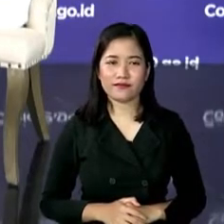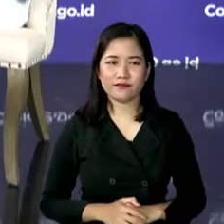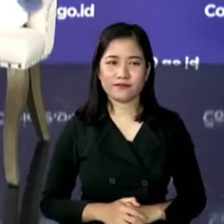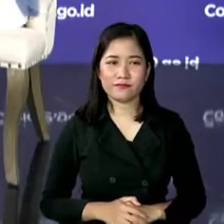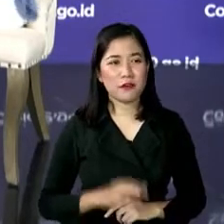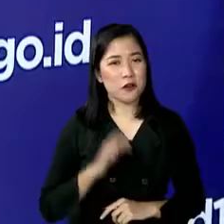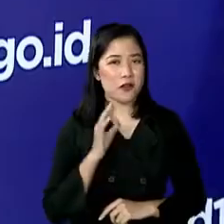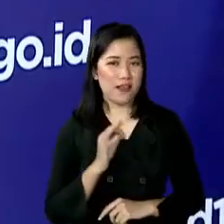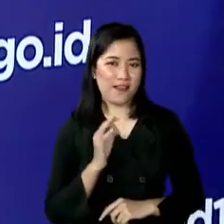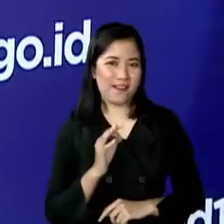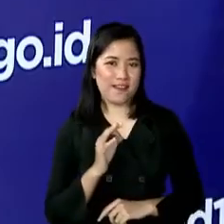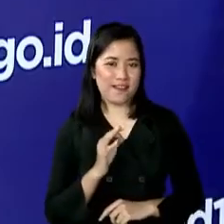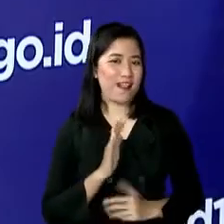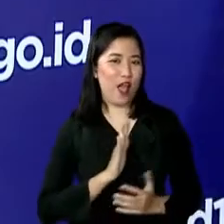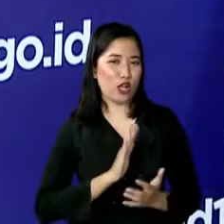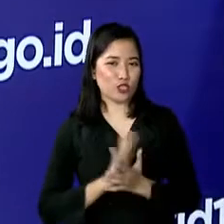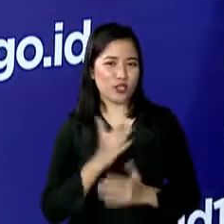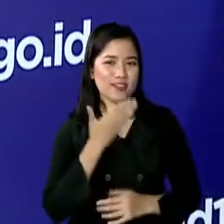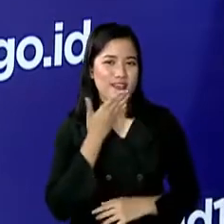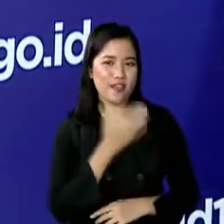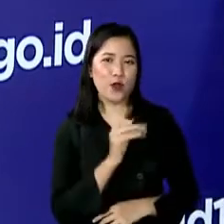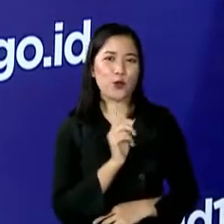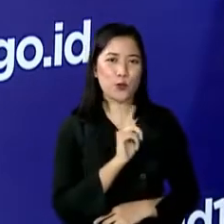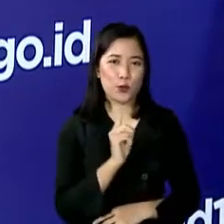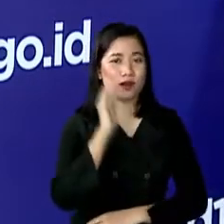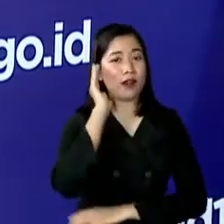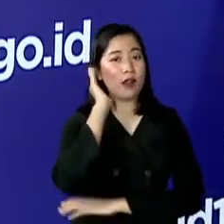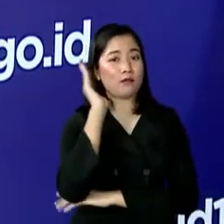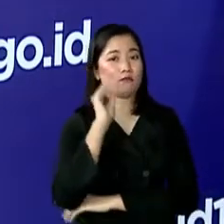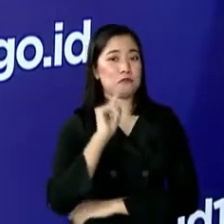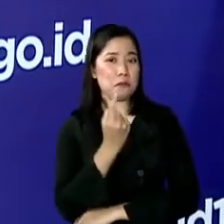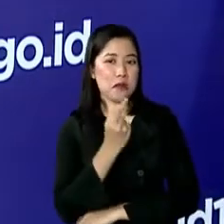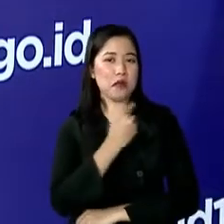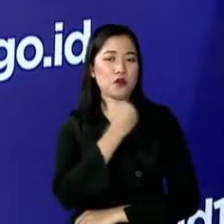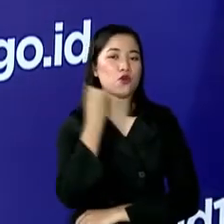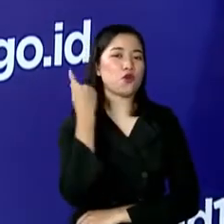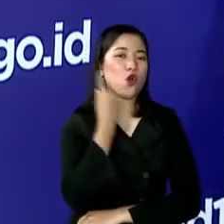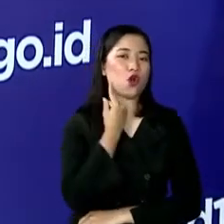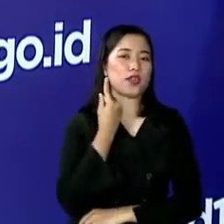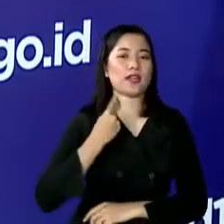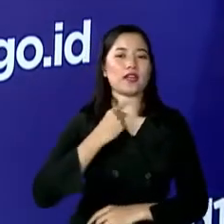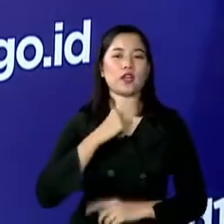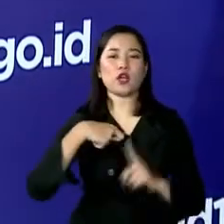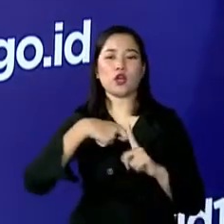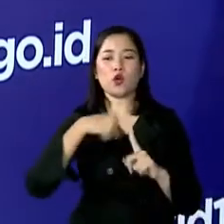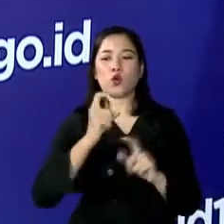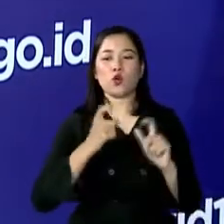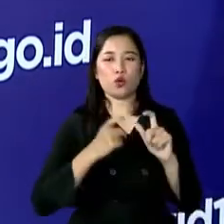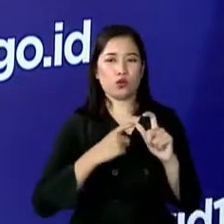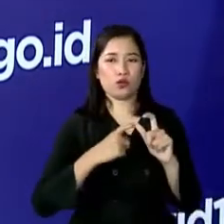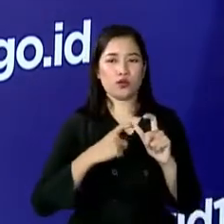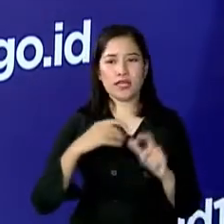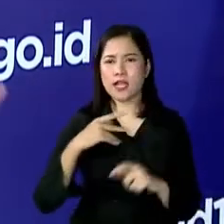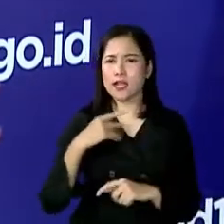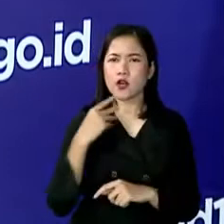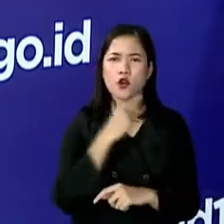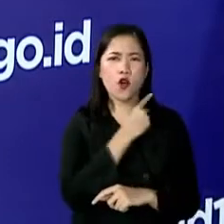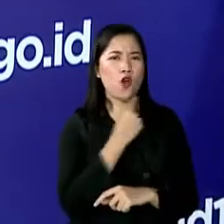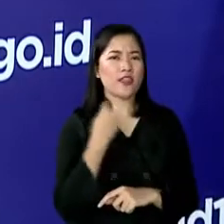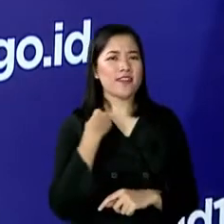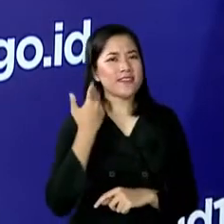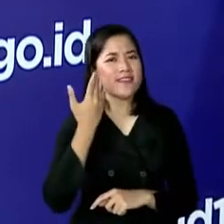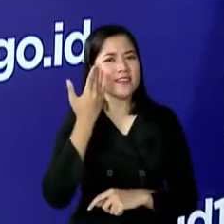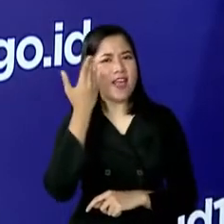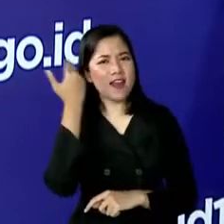baik kita langsung tanya dulu soal narasumber kita pertama dokter kusmedi dokter tadi kan kita sudah mendengar memang berita